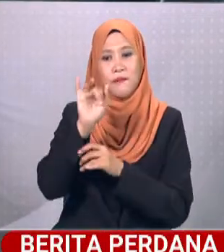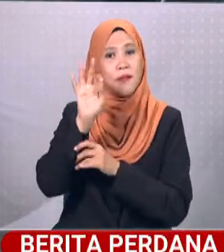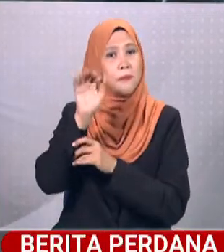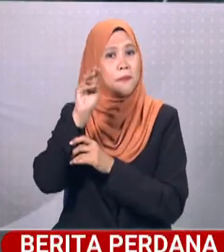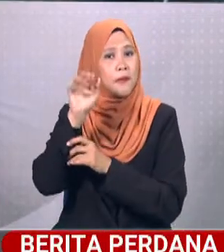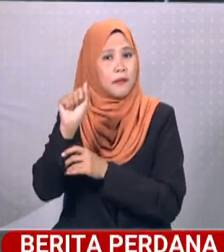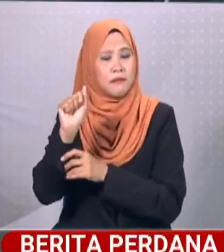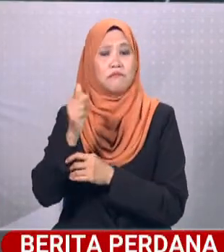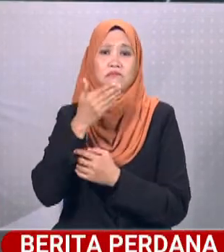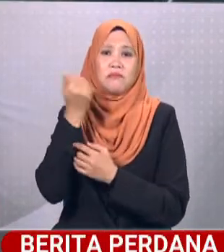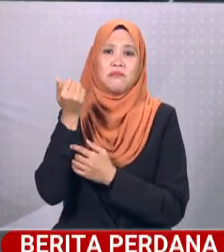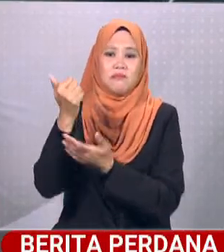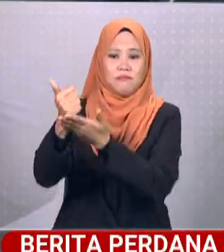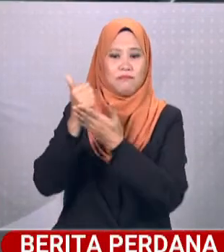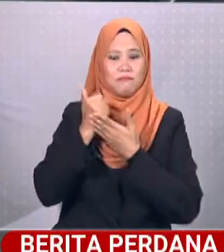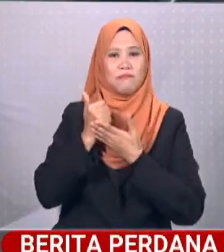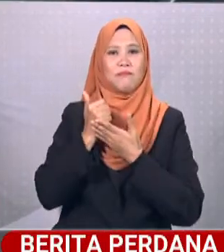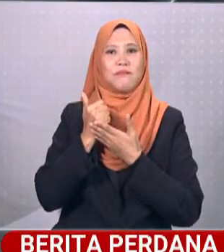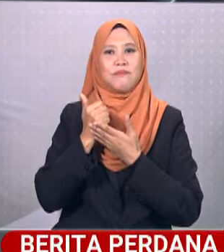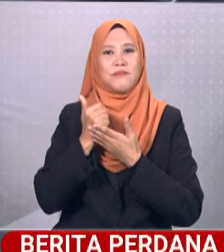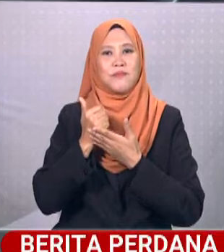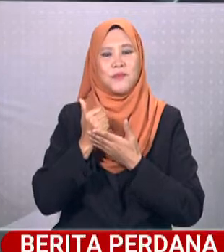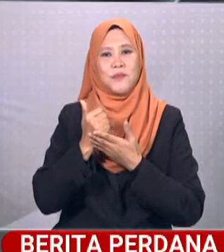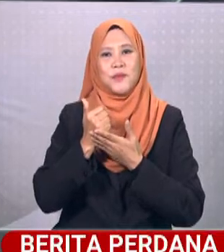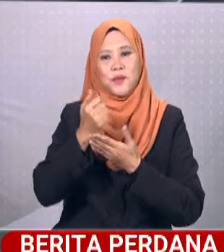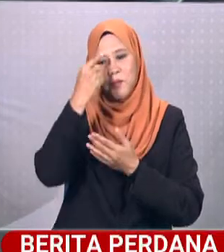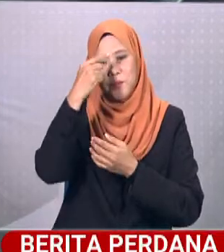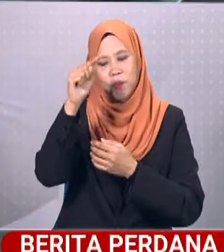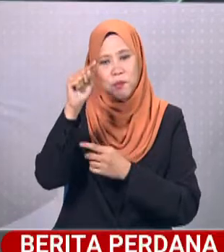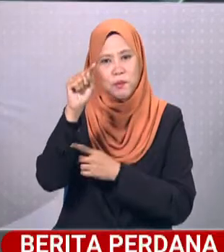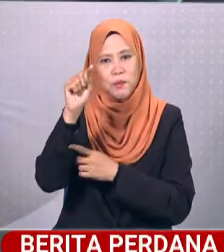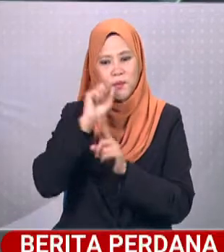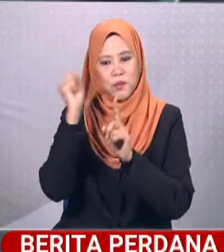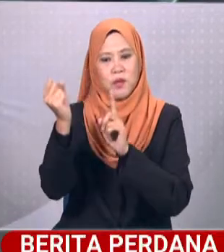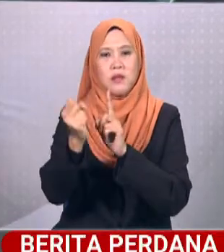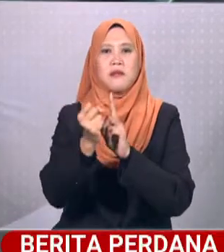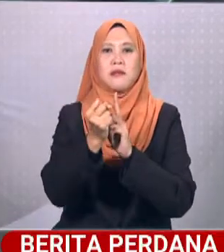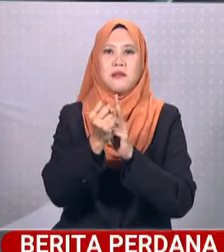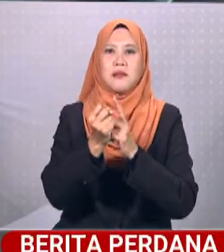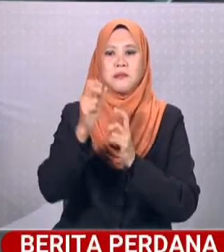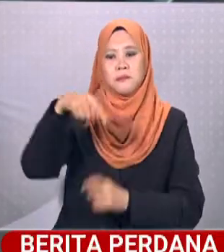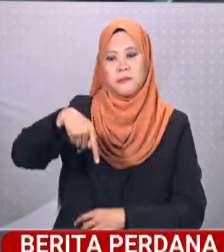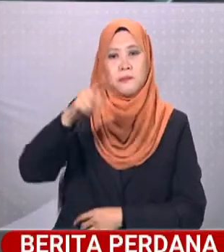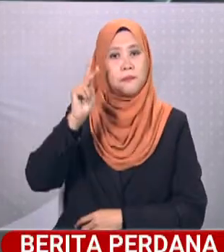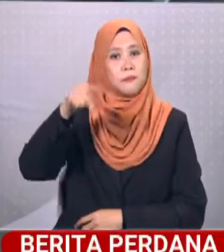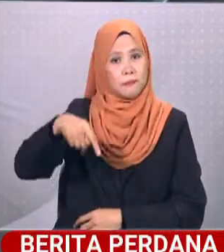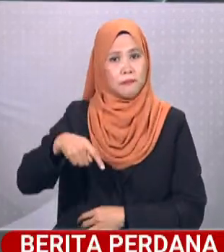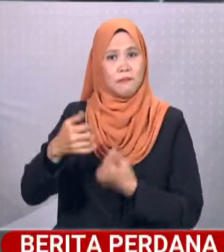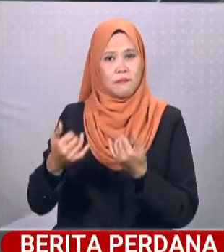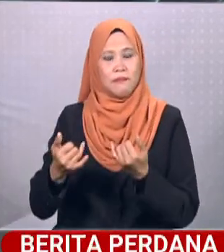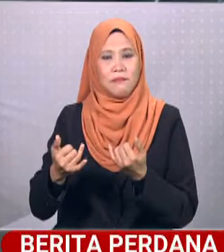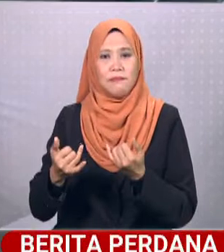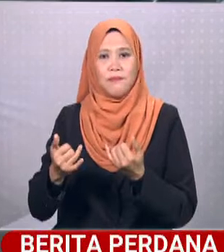ini amat membantulah, terutamanya bagi dalam terutamanya dalam situasi PKP ini, okay, kerana dia